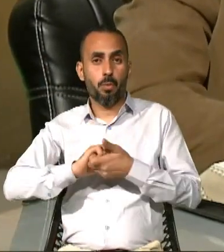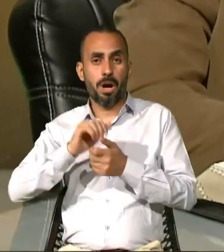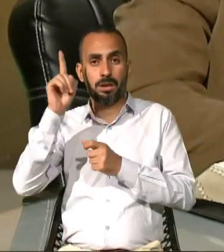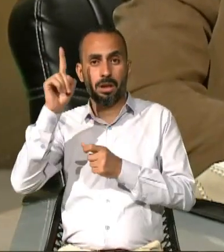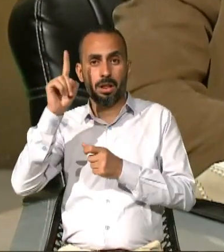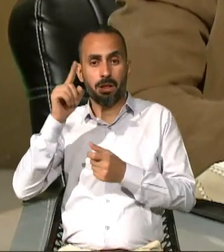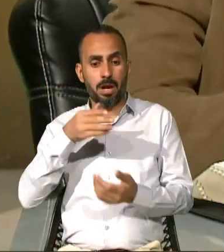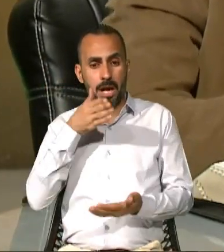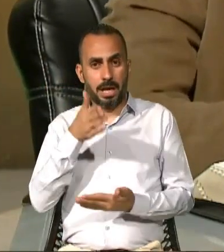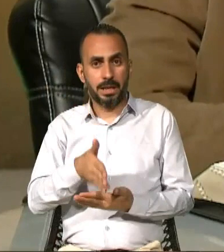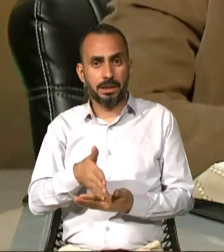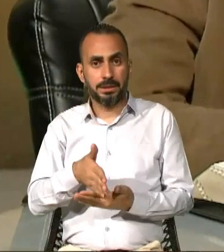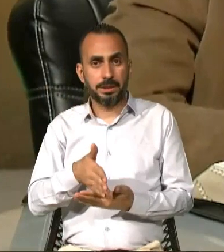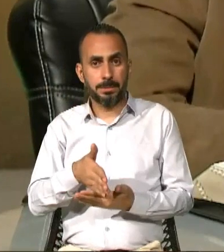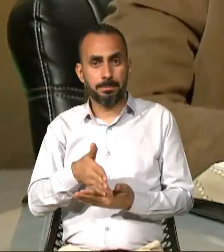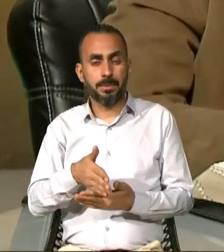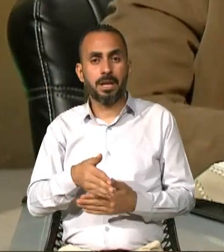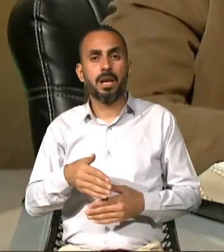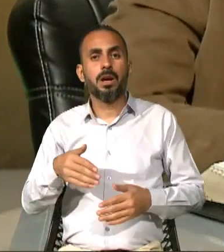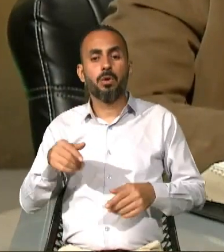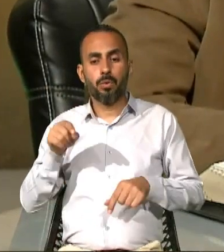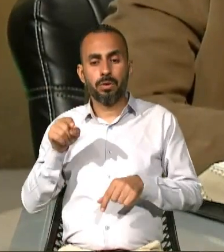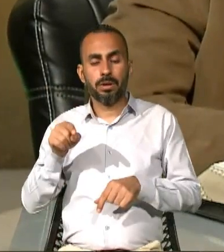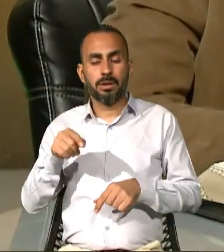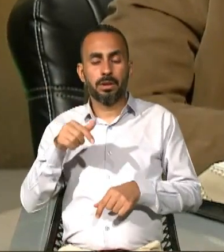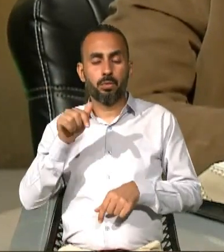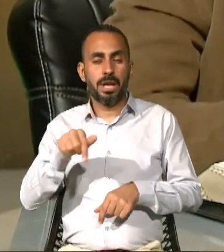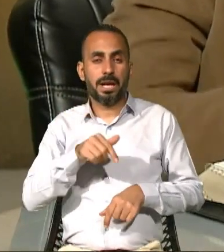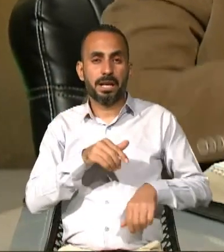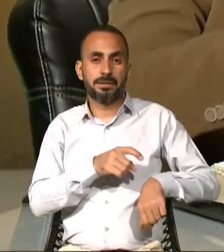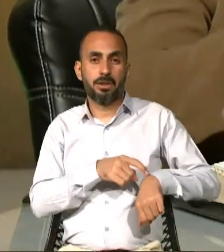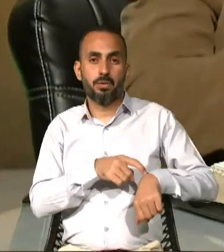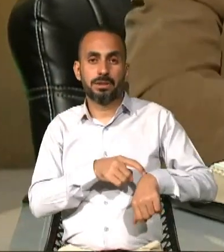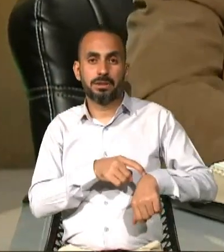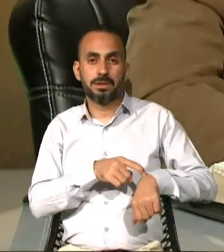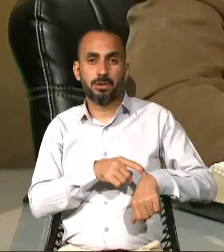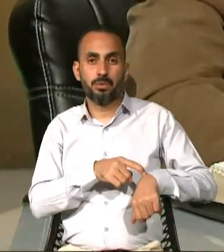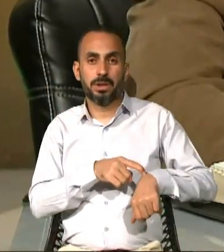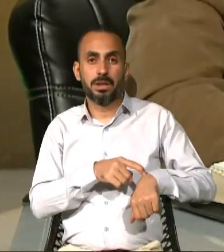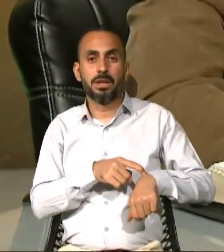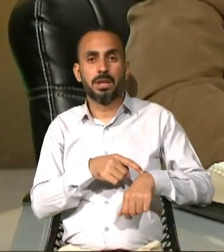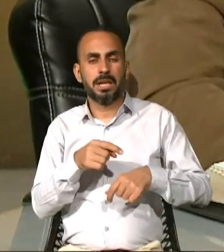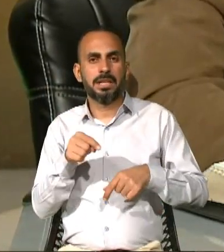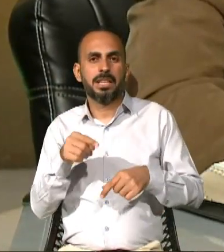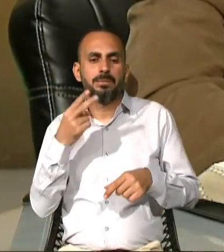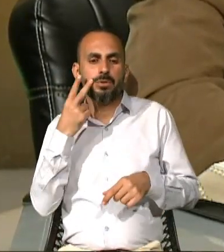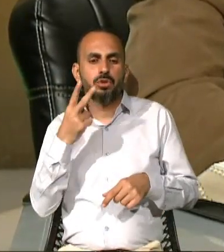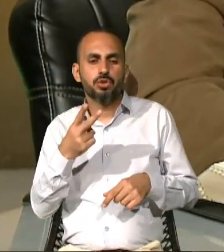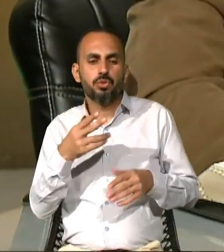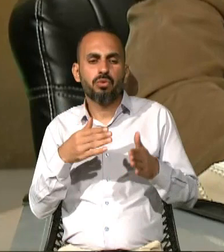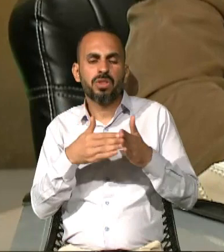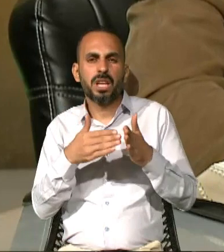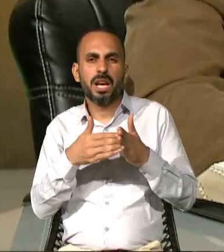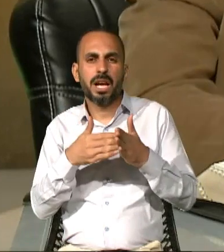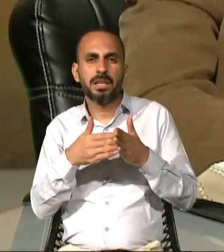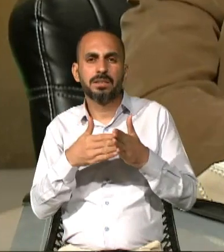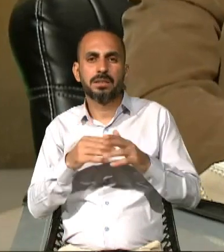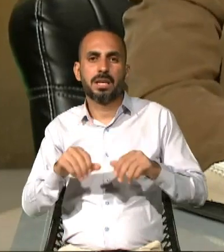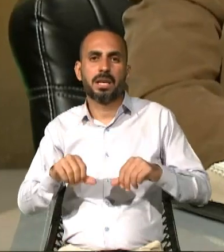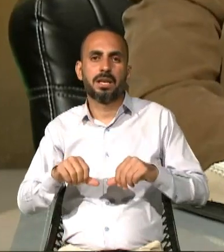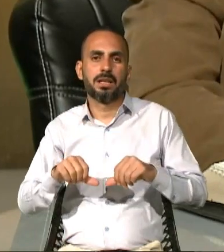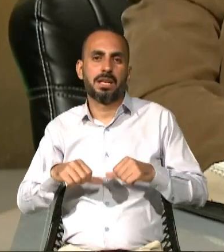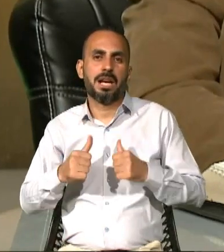حتى هذه اللحظة، لان احنا طبعا بنعلم ان أنات الله خلاصة. فمفيش حد يقدر يتكهن بشيء، لكن الفكرة